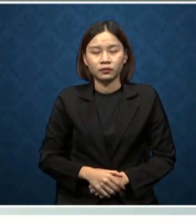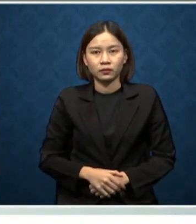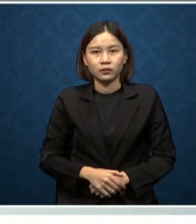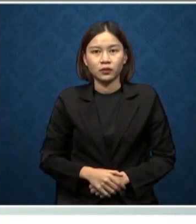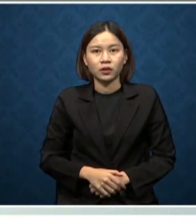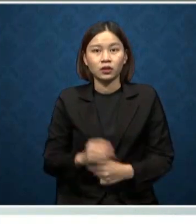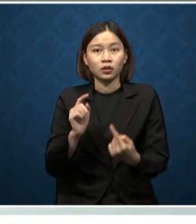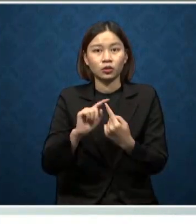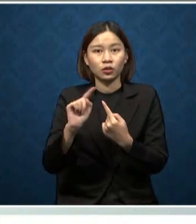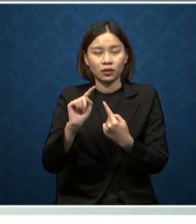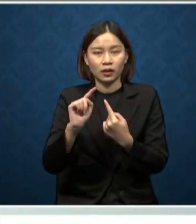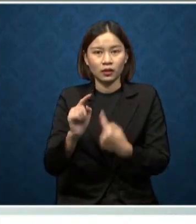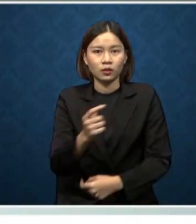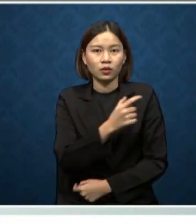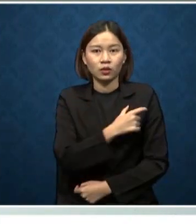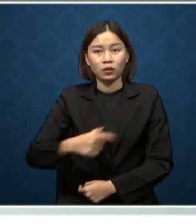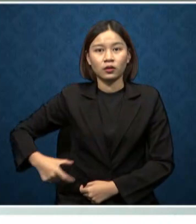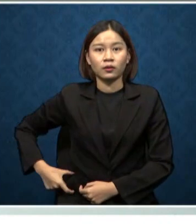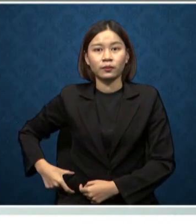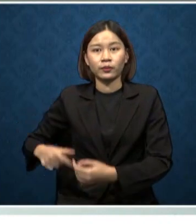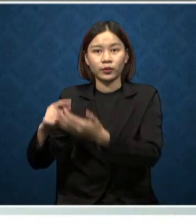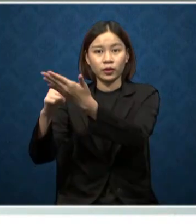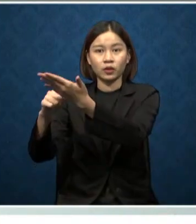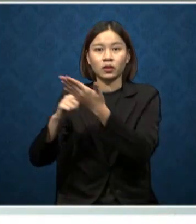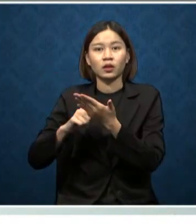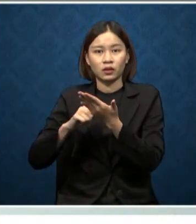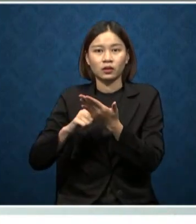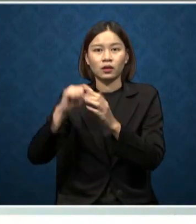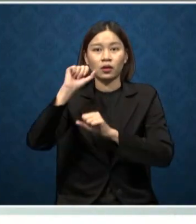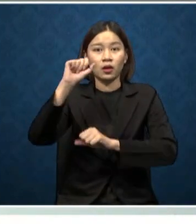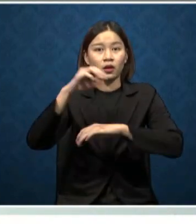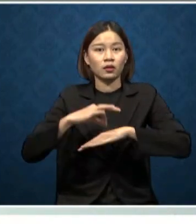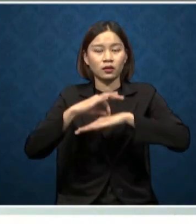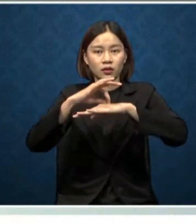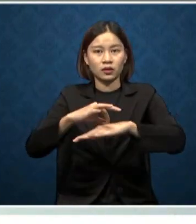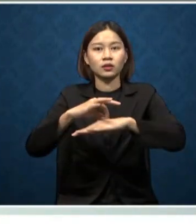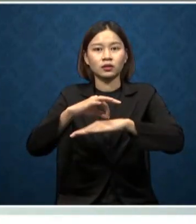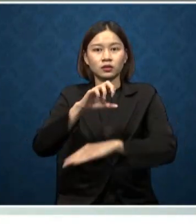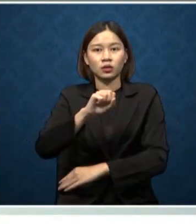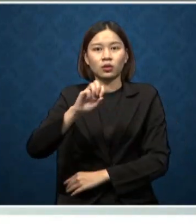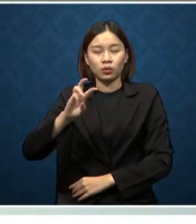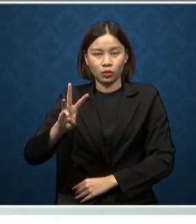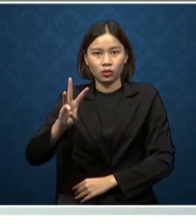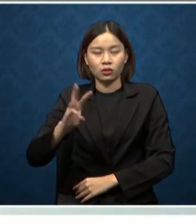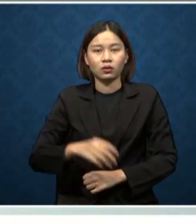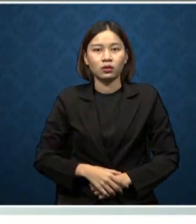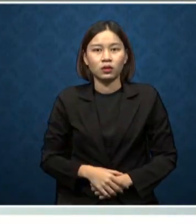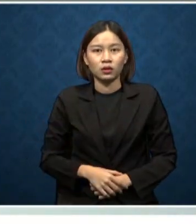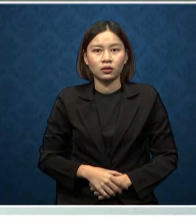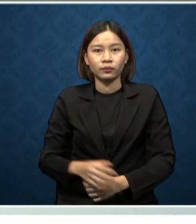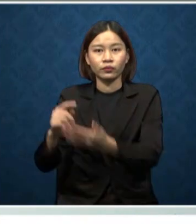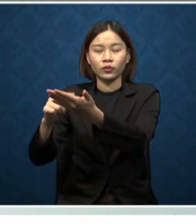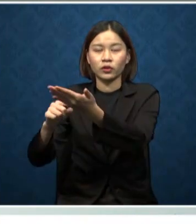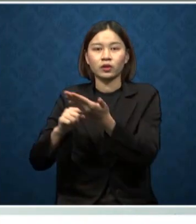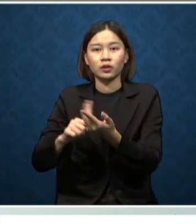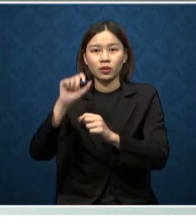ด้วยได้มีพระบรมราชองการประกาศแต่งตั้งสมาชิกวุฒิสภาและพระบรมราช